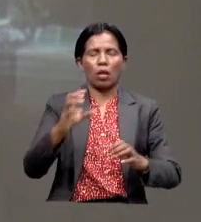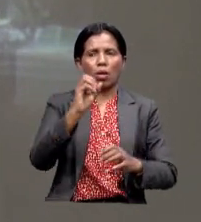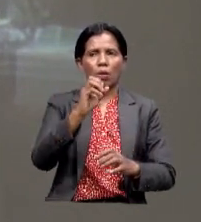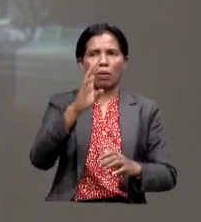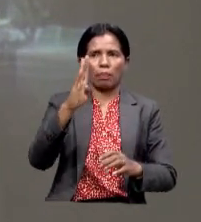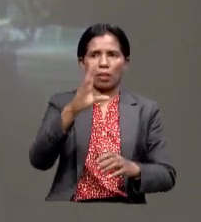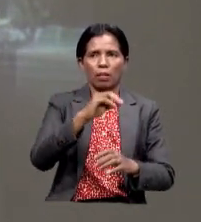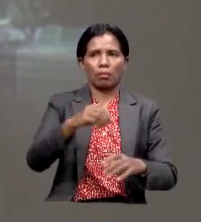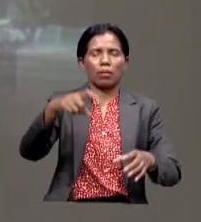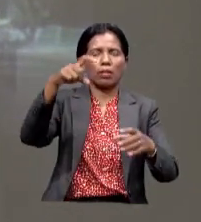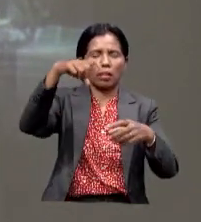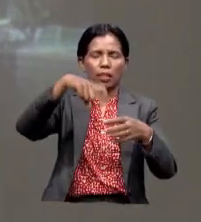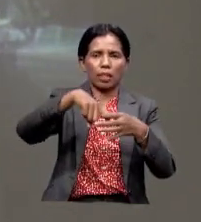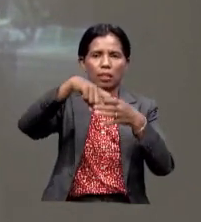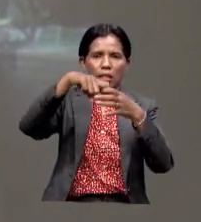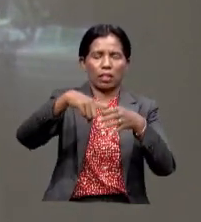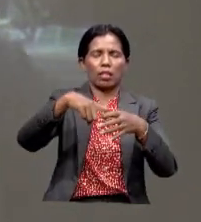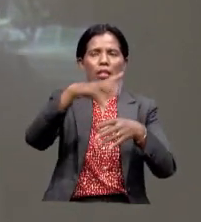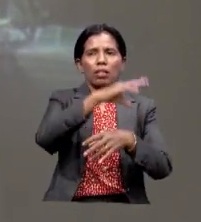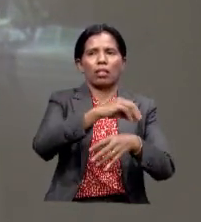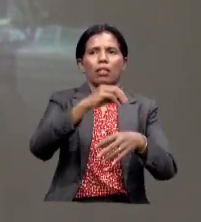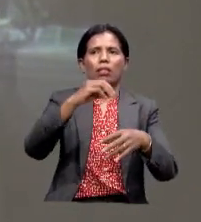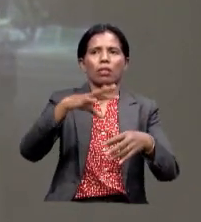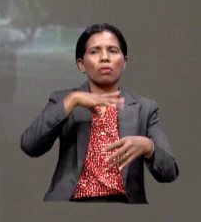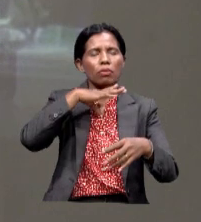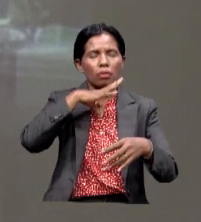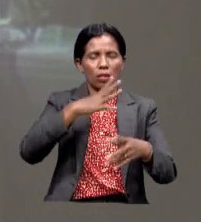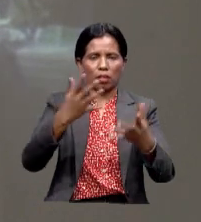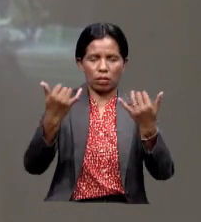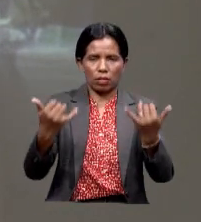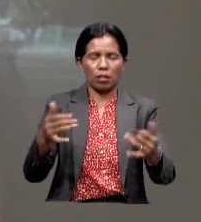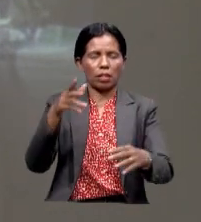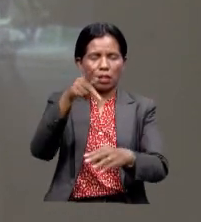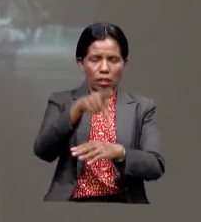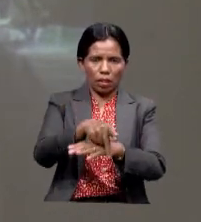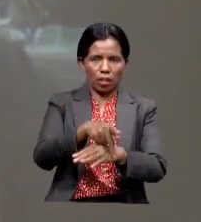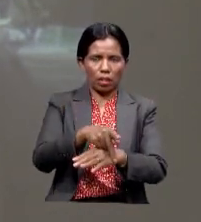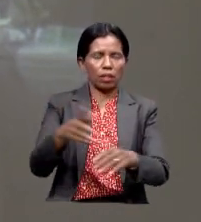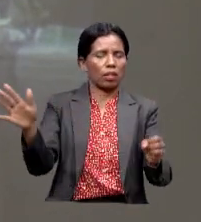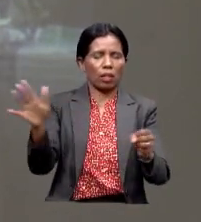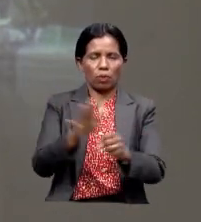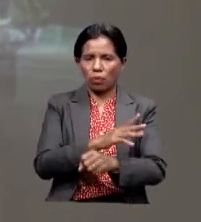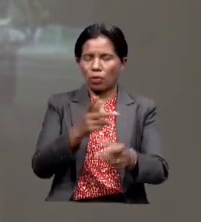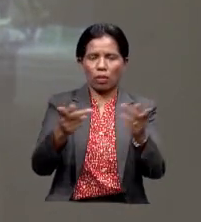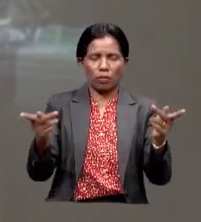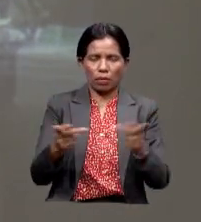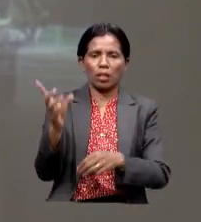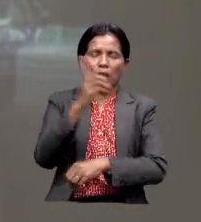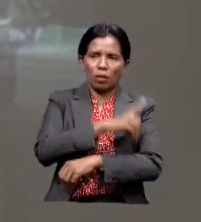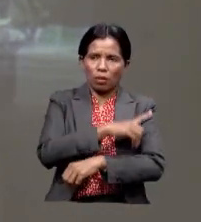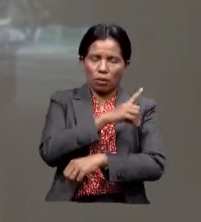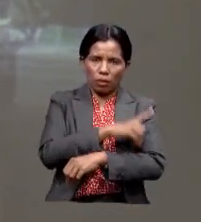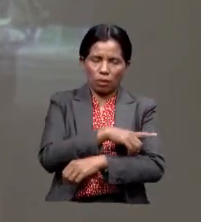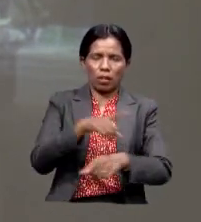sahe fuser ne nakonu lixo. Quando começa horas né tocalang né nakonu ate racing si fatin sen lor lorong asane